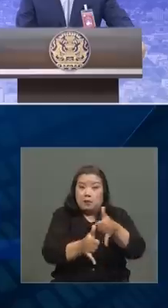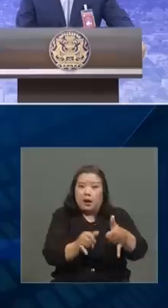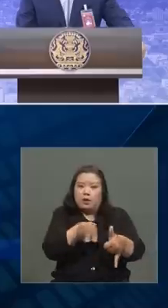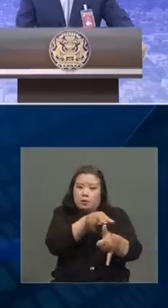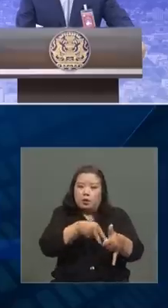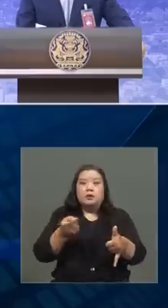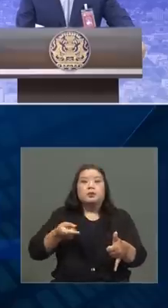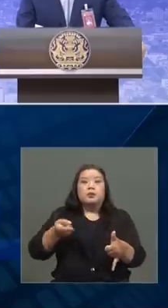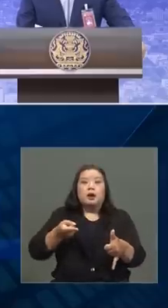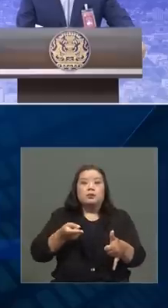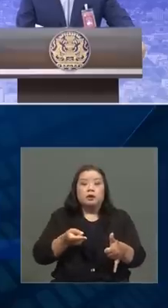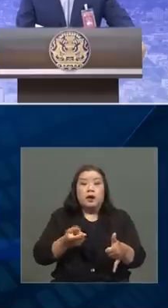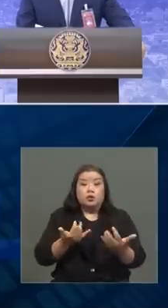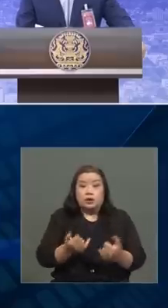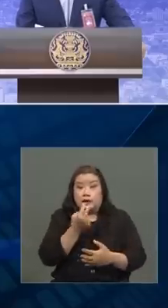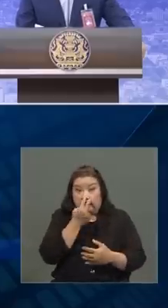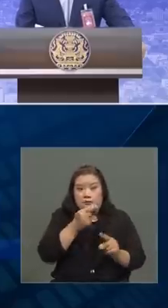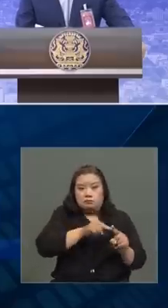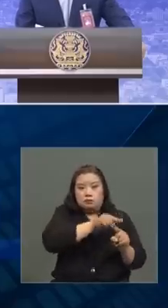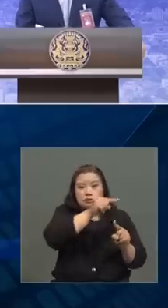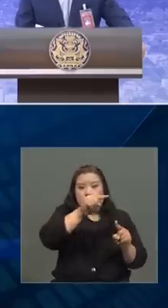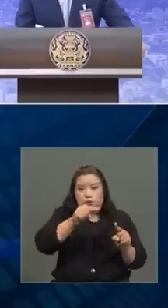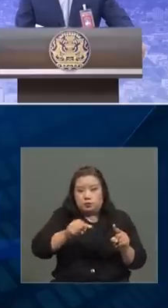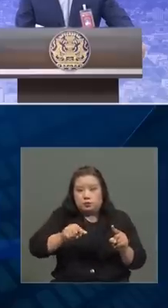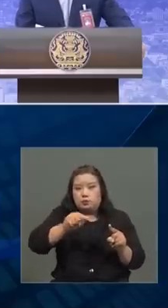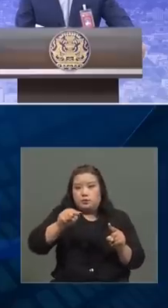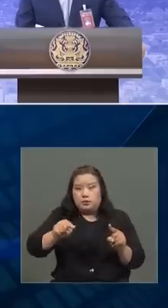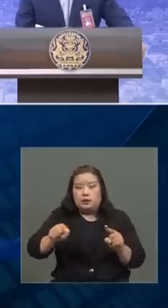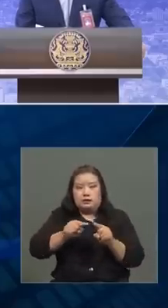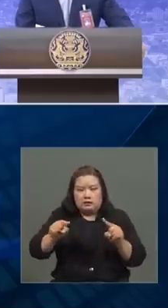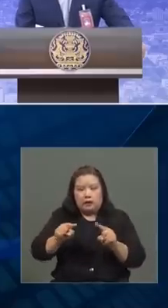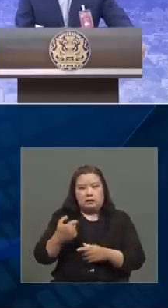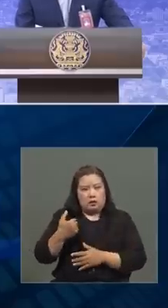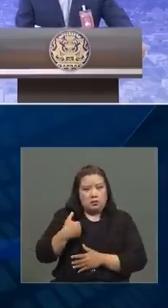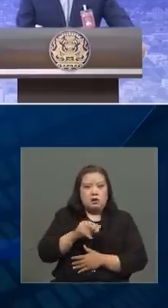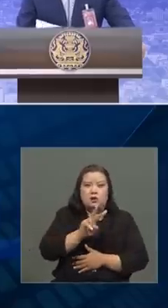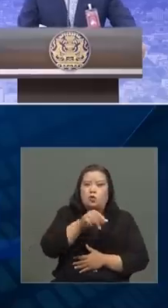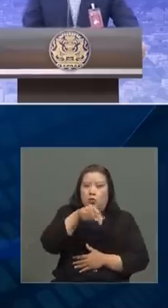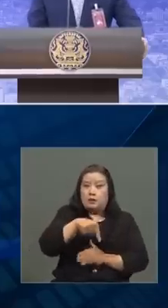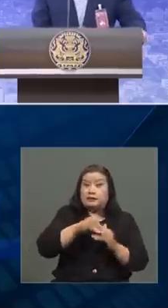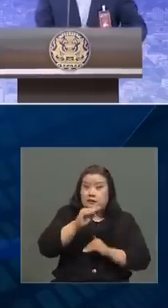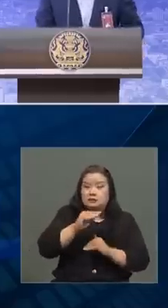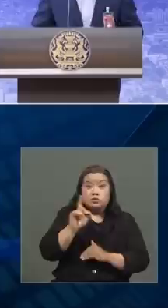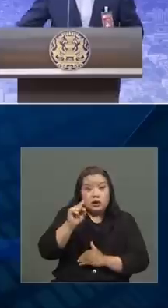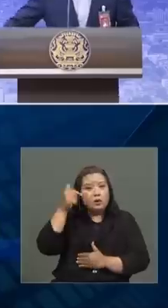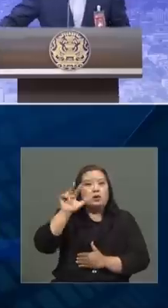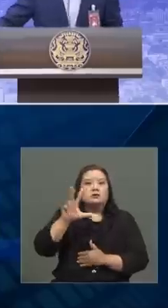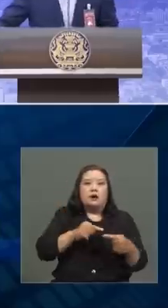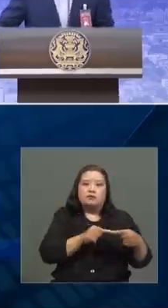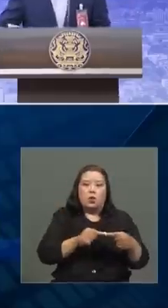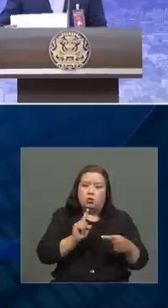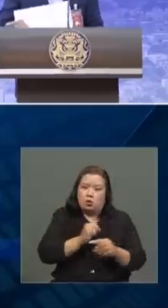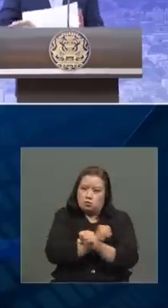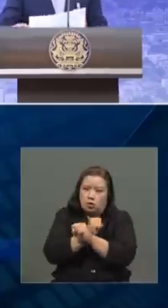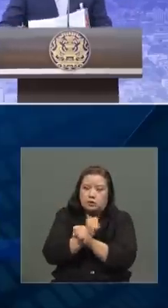นะครับวันนี้ถึงแม้กราฟจะลดลงมานิดหน่อยนะครับก็ยังอยู่ในหลักสองพันมา 3วันแล้วนะครับและก็ช่วยกันนะครับ